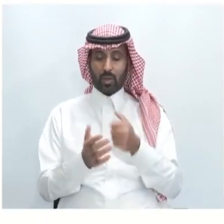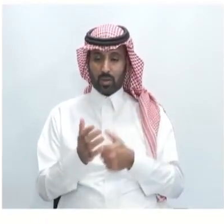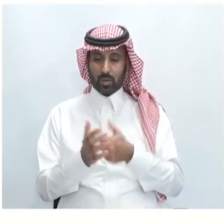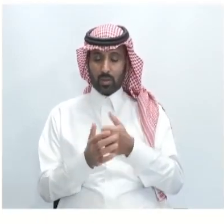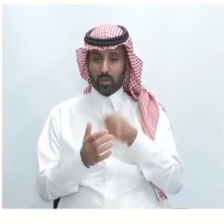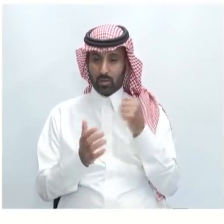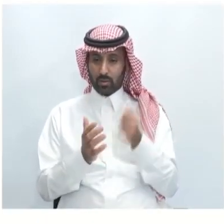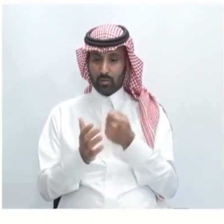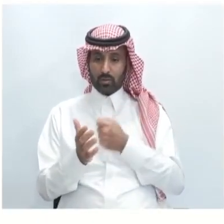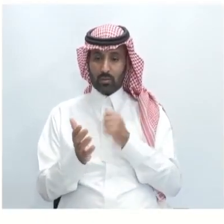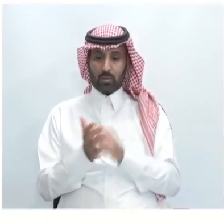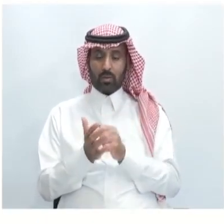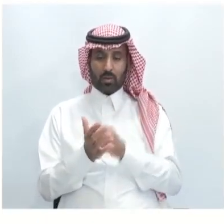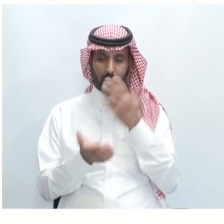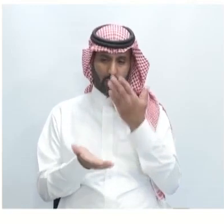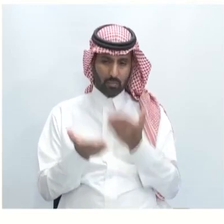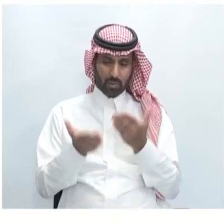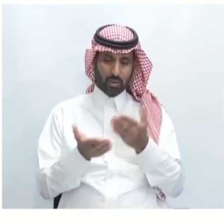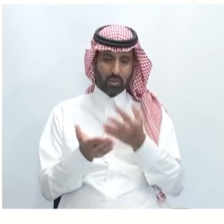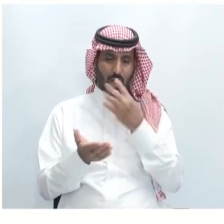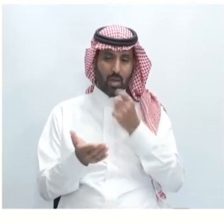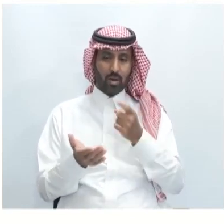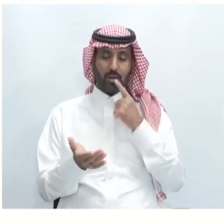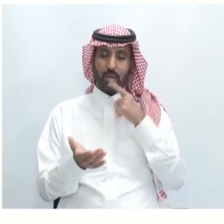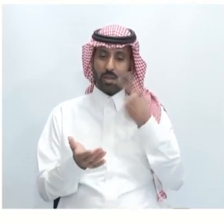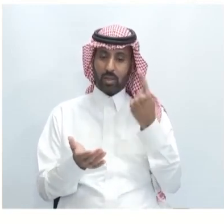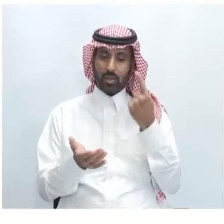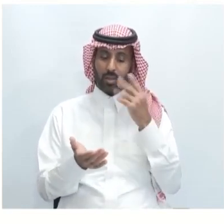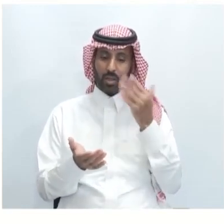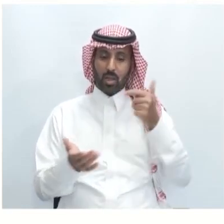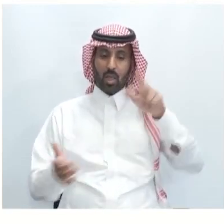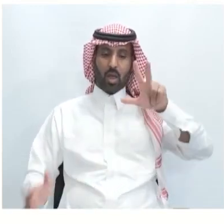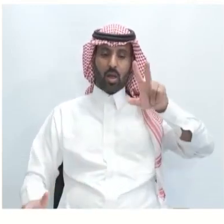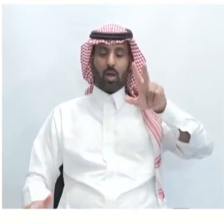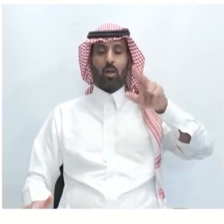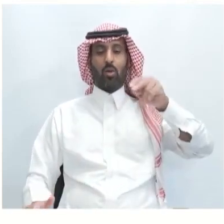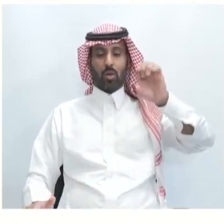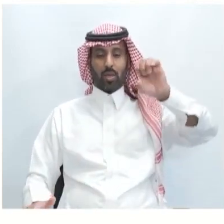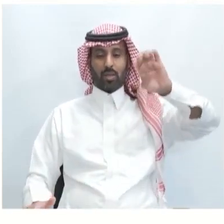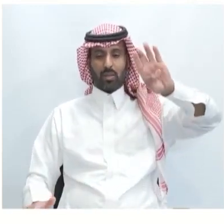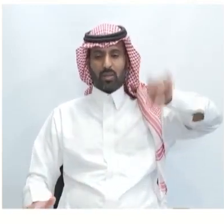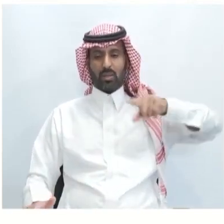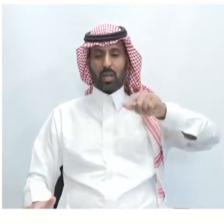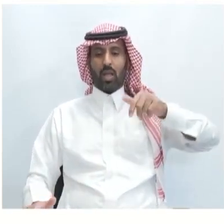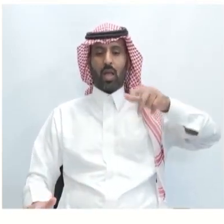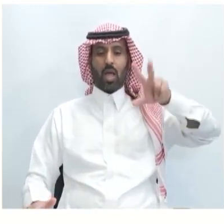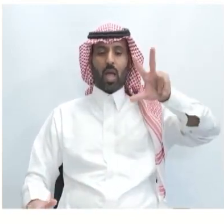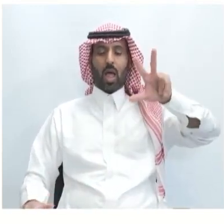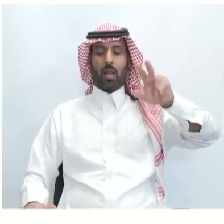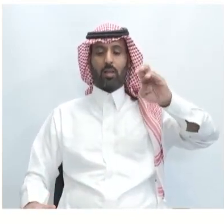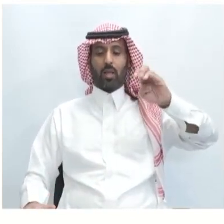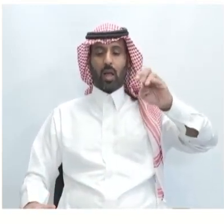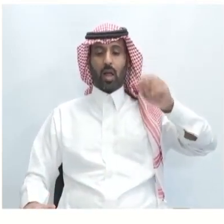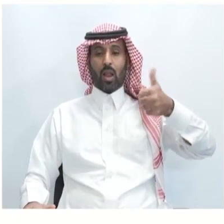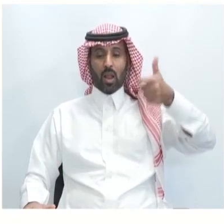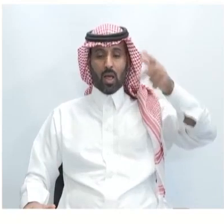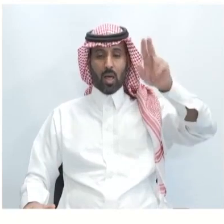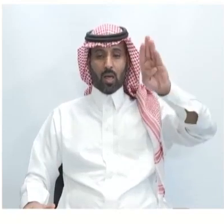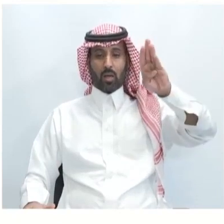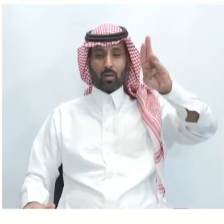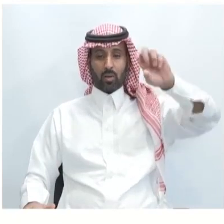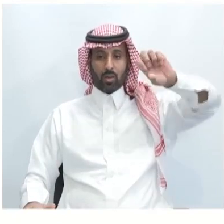نشاط منزلي قارن بين السكريات الاحاديه الجلوكوز والجلوكتوز والفركتوز من حيث الصيغه